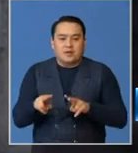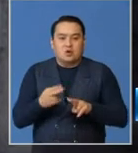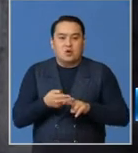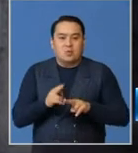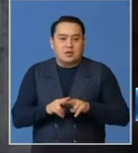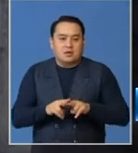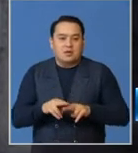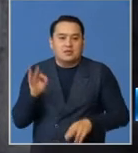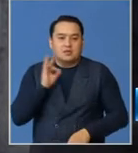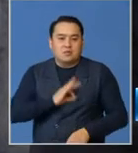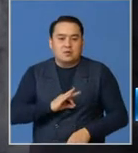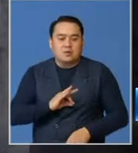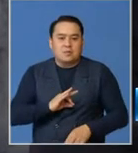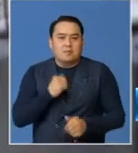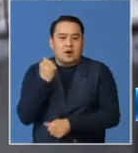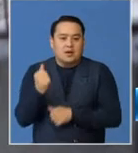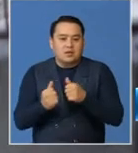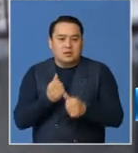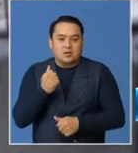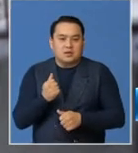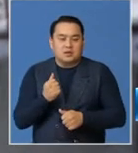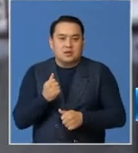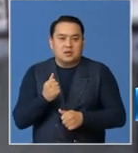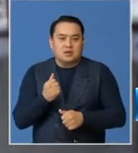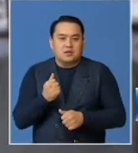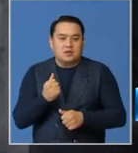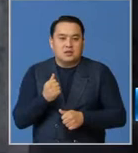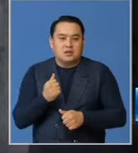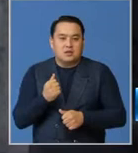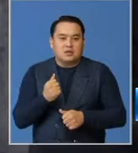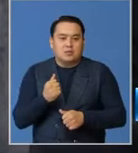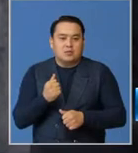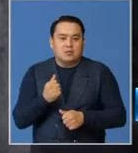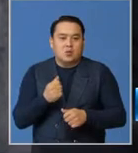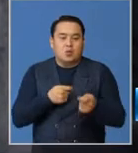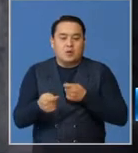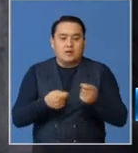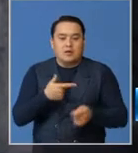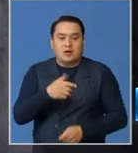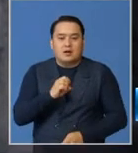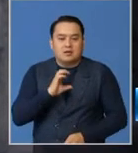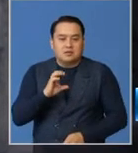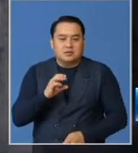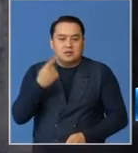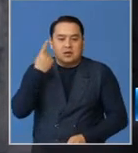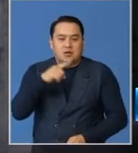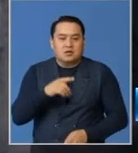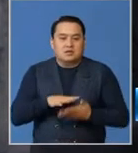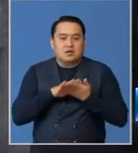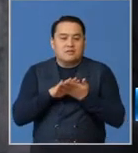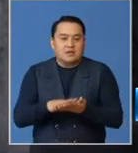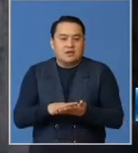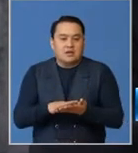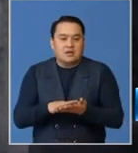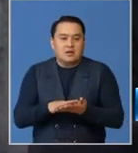того, применены несертифицированные материалы без марки и сертификата. Спустя время также управлением ГАЗ было инициировано исковое заявление